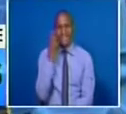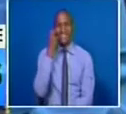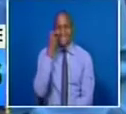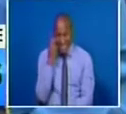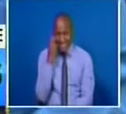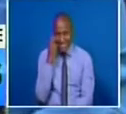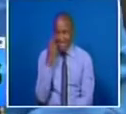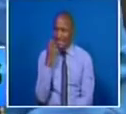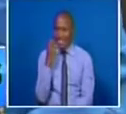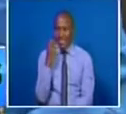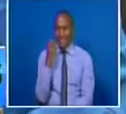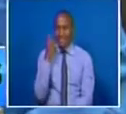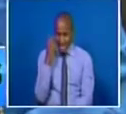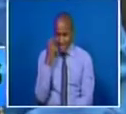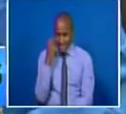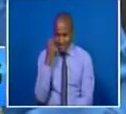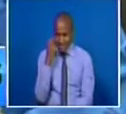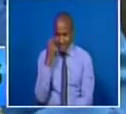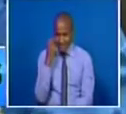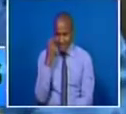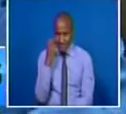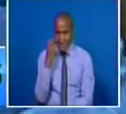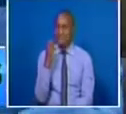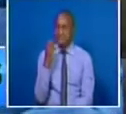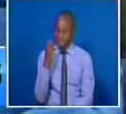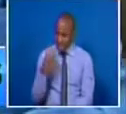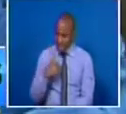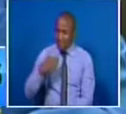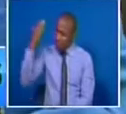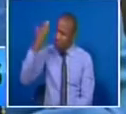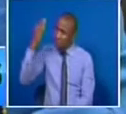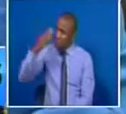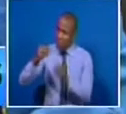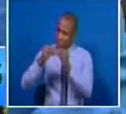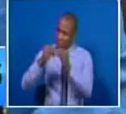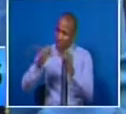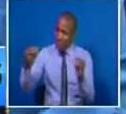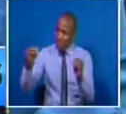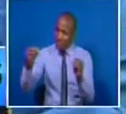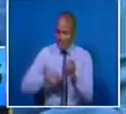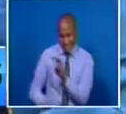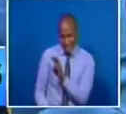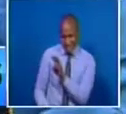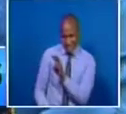kusitikisha. Na kwa hivyo mimi Saile nimekuwa mhadhiri kwa miaka mingi na Saile nimeangalia